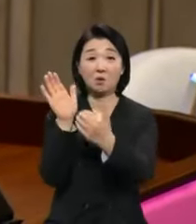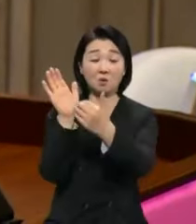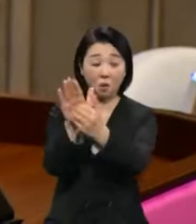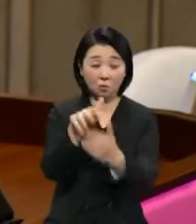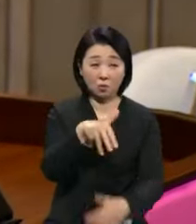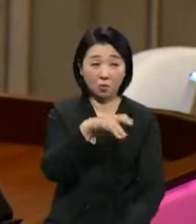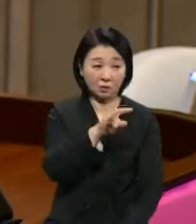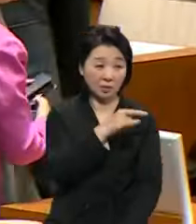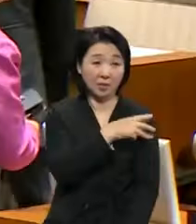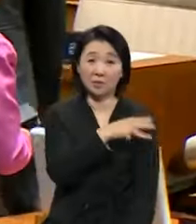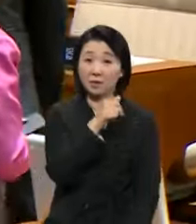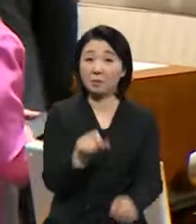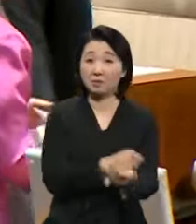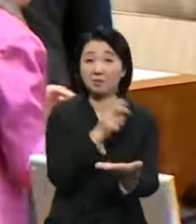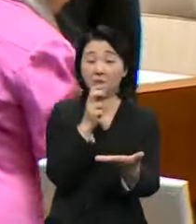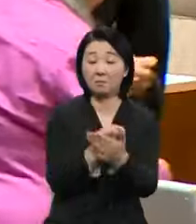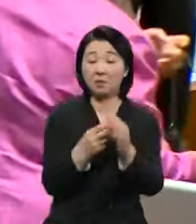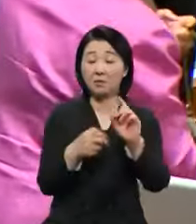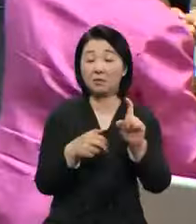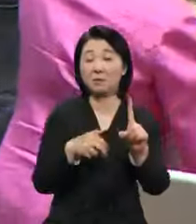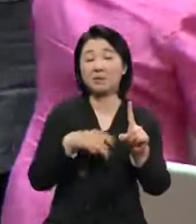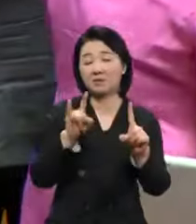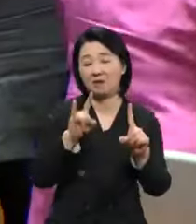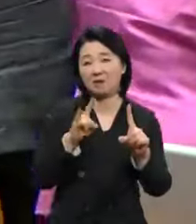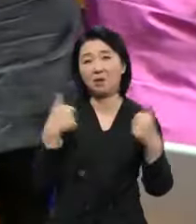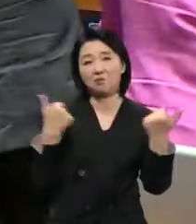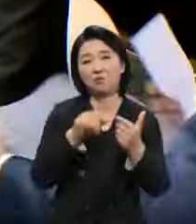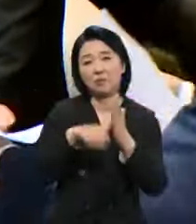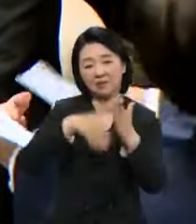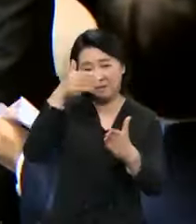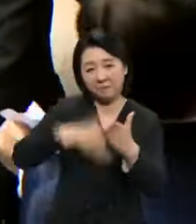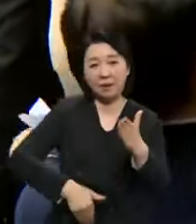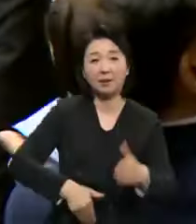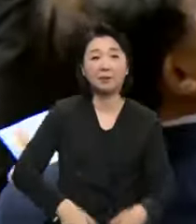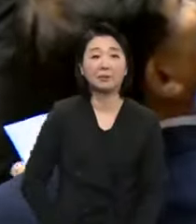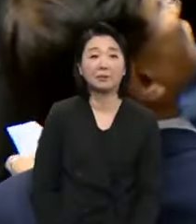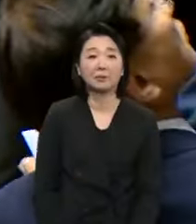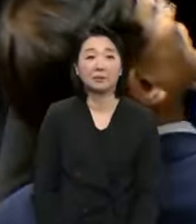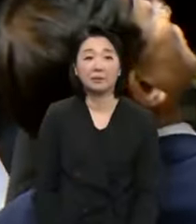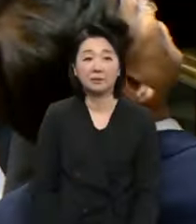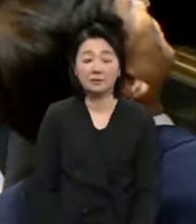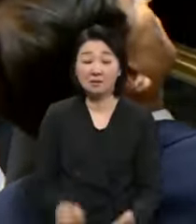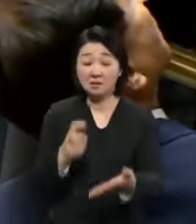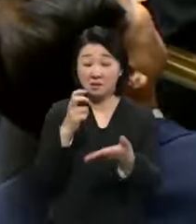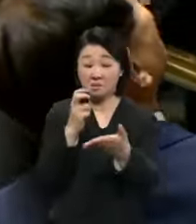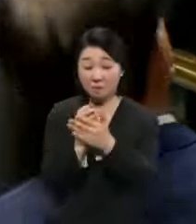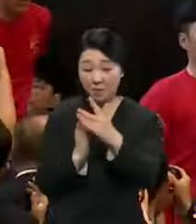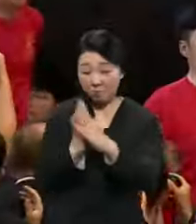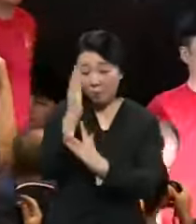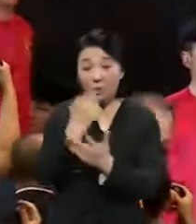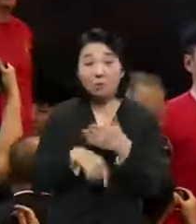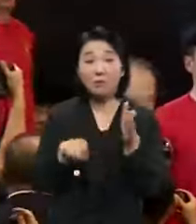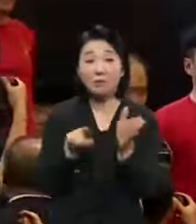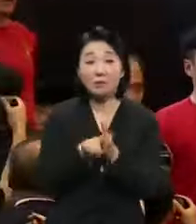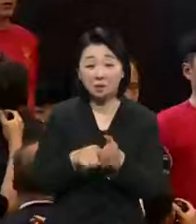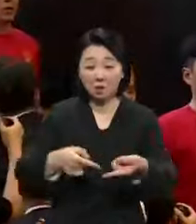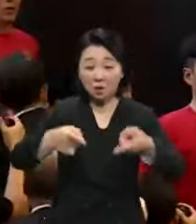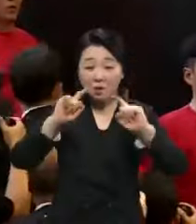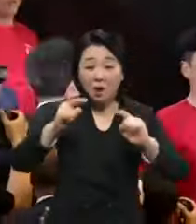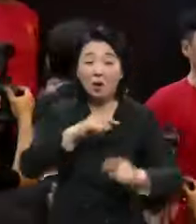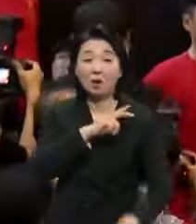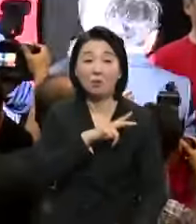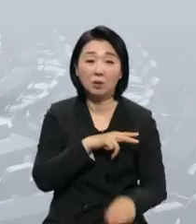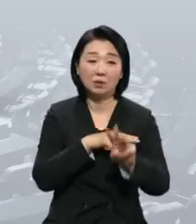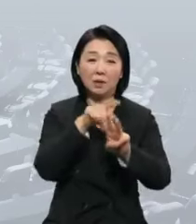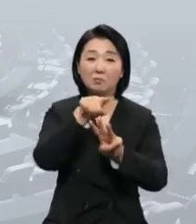최상병 특검법이 끝내 21대 국회 문턱을 넘지 못했습니다. 법안이 통과되려면 본회의에 출석한 의원 3분의